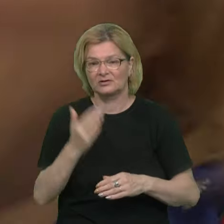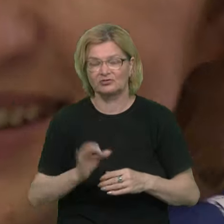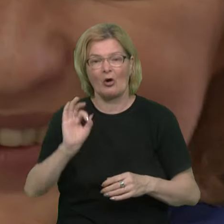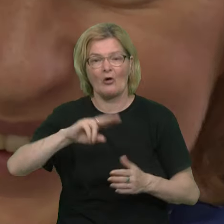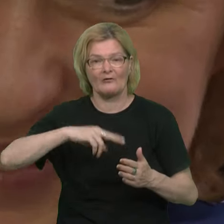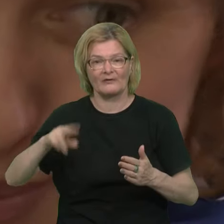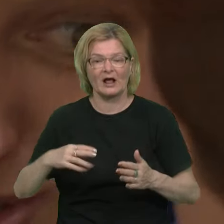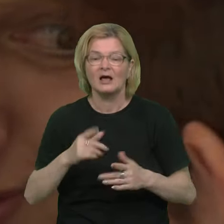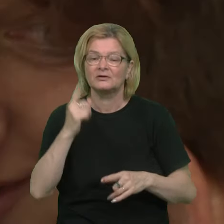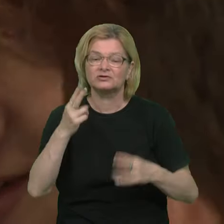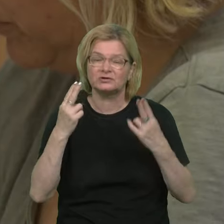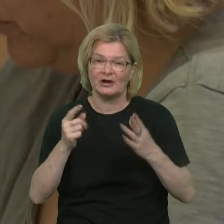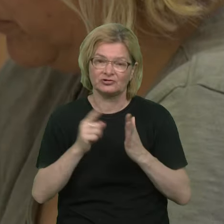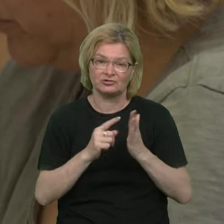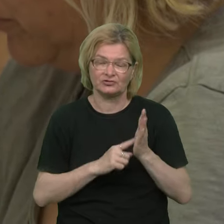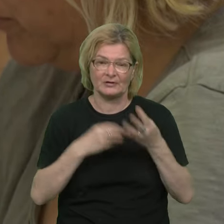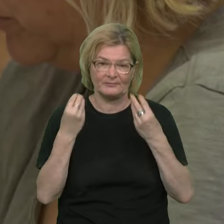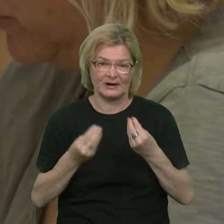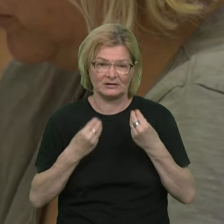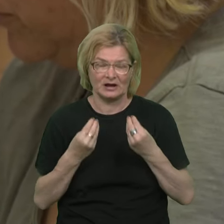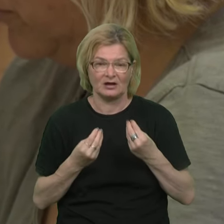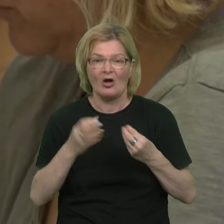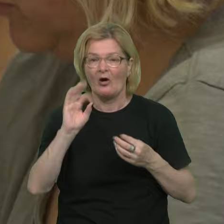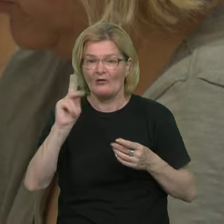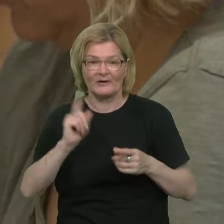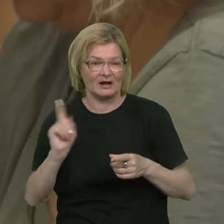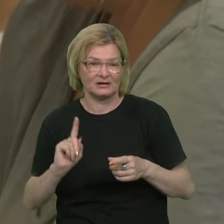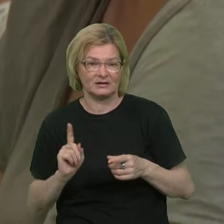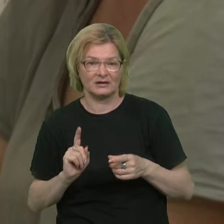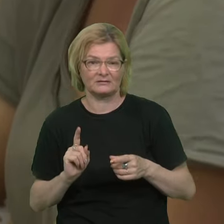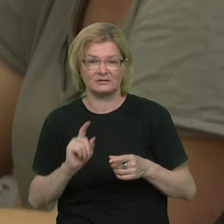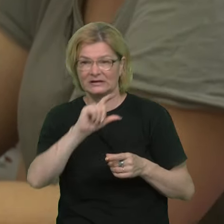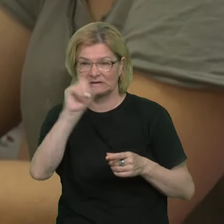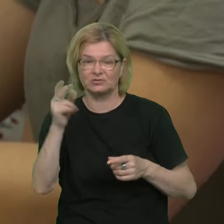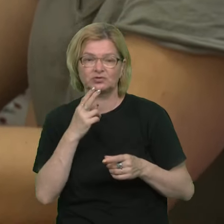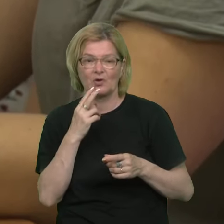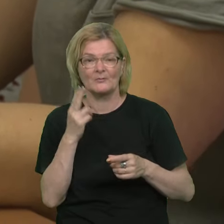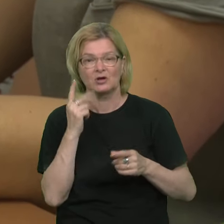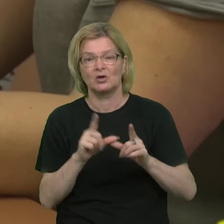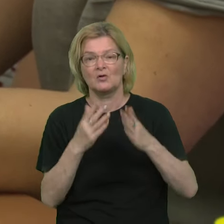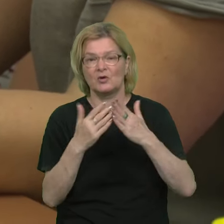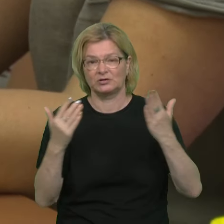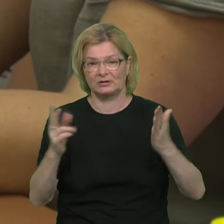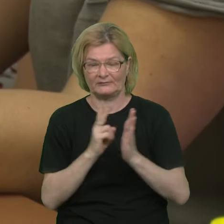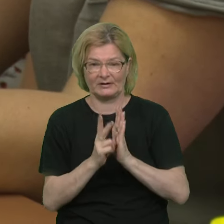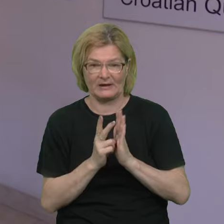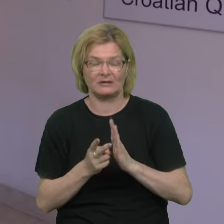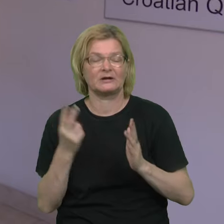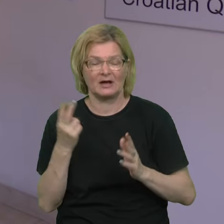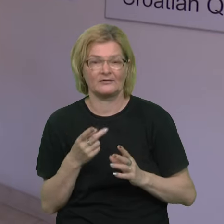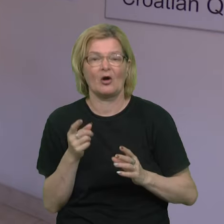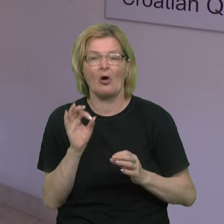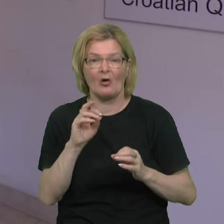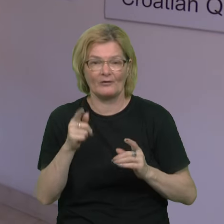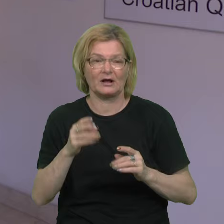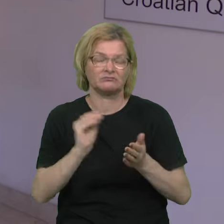predradnje te konačno ovrha, neke su od važnih točaka s predavanja. Ovrha nije institut koji je poznat u modernim